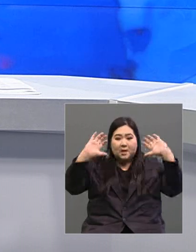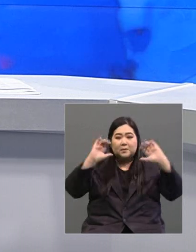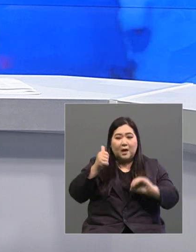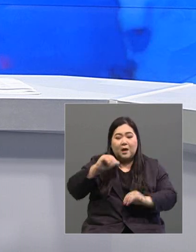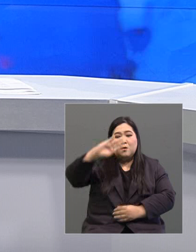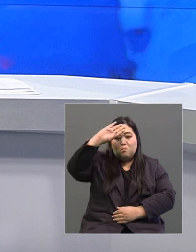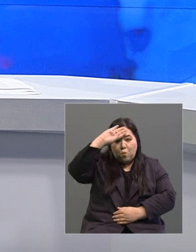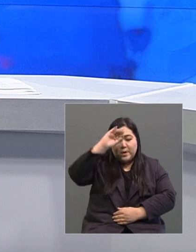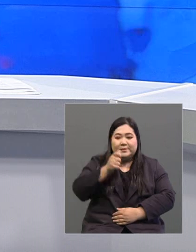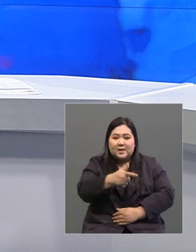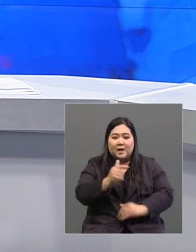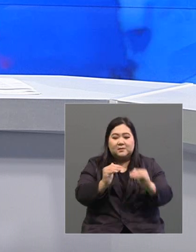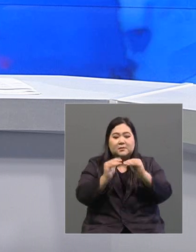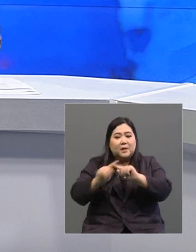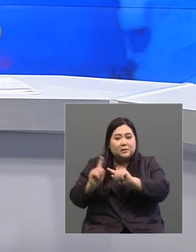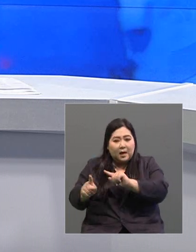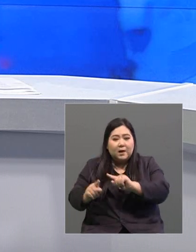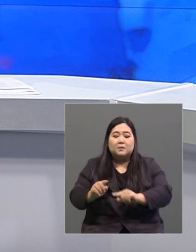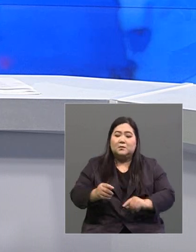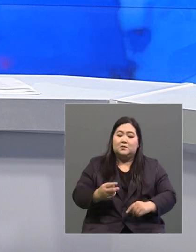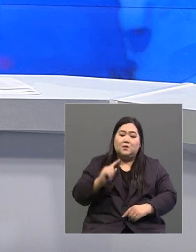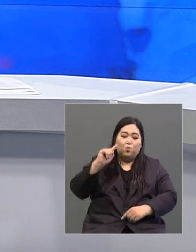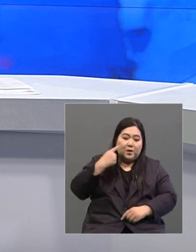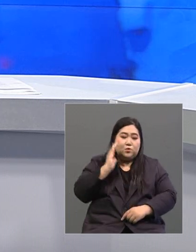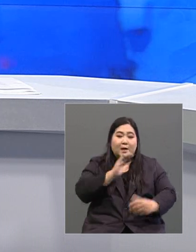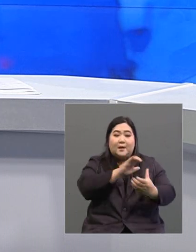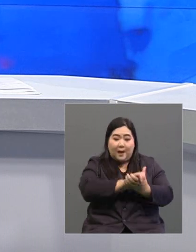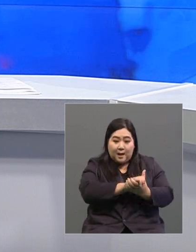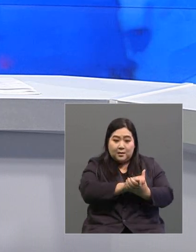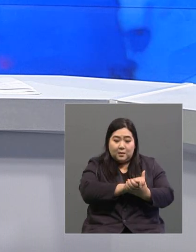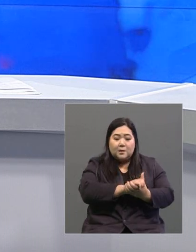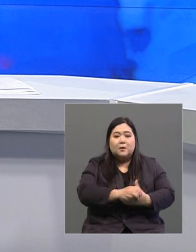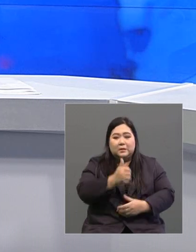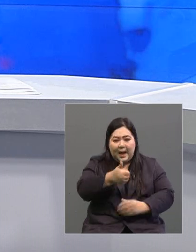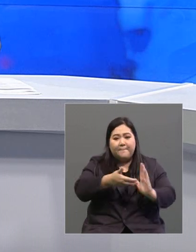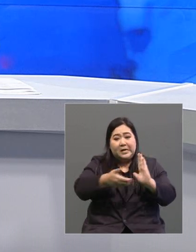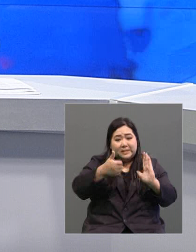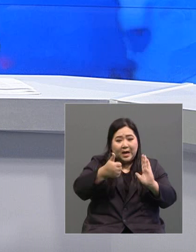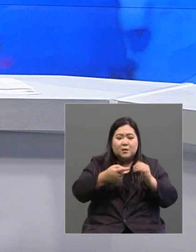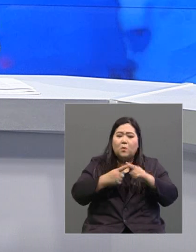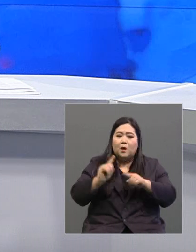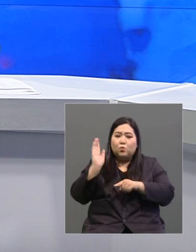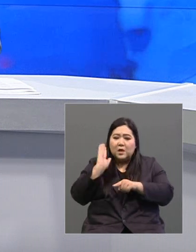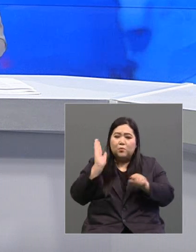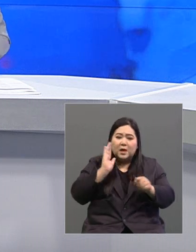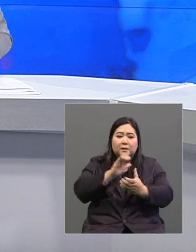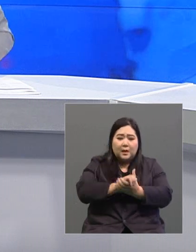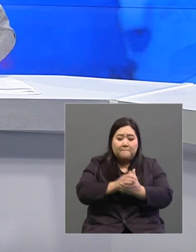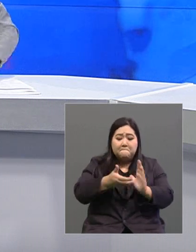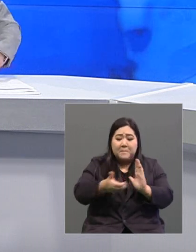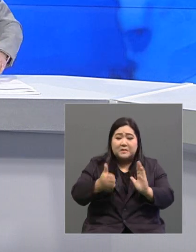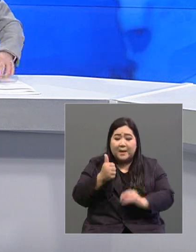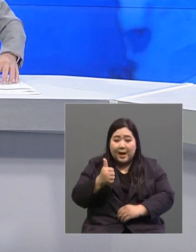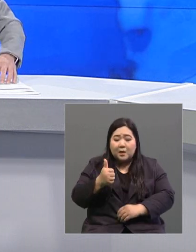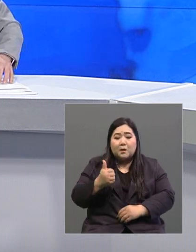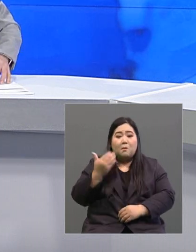เงี้ยค่ารักษาพยาบาลอย่างเงี้ยถูกมั้ยล่ะแต่งงานกันเพศเดียวกันค่ะเบิกได้มั้ยอ่ะคือณปัจจุบันเ่ะไม่ได้แต่